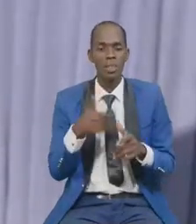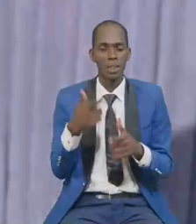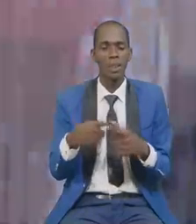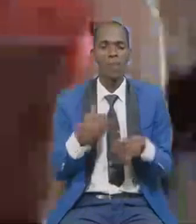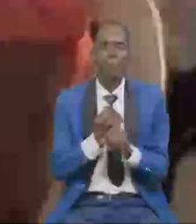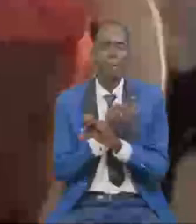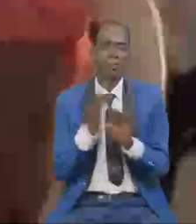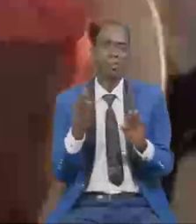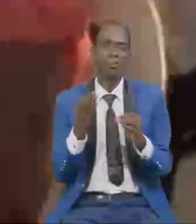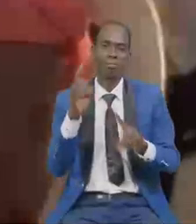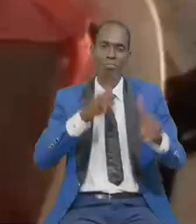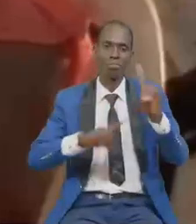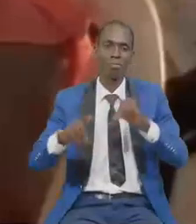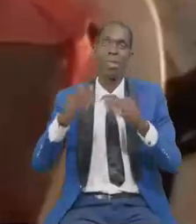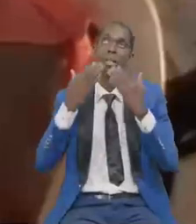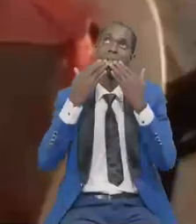dit, Dieu merci, je suis affranchi.